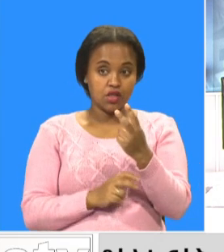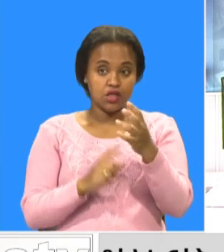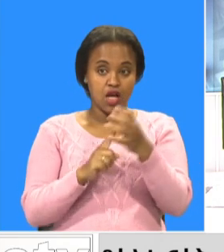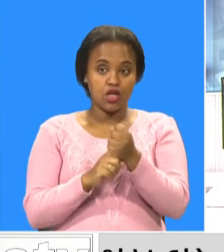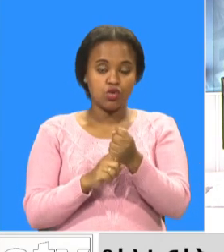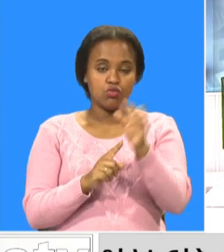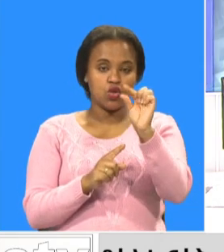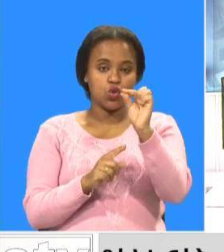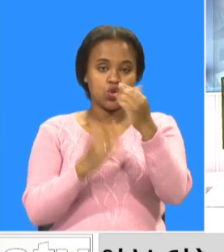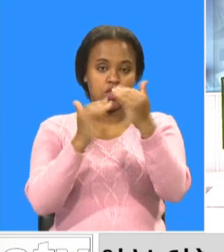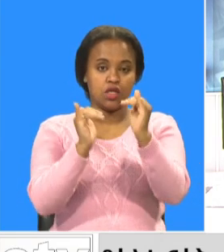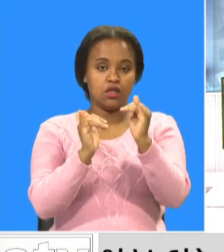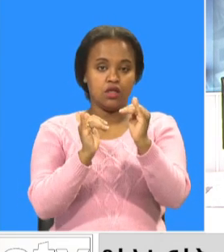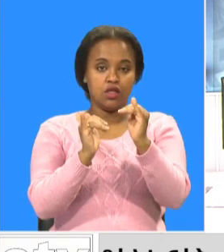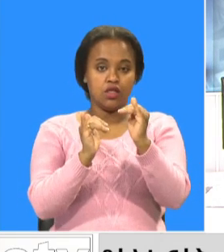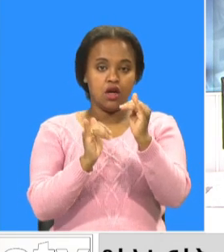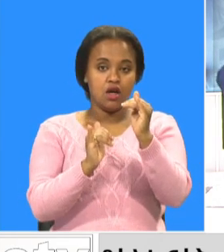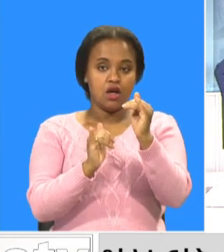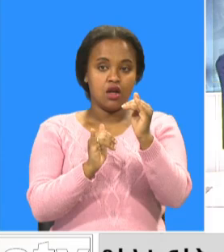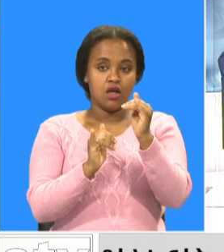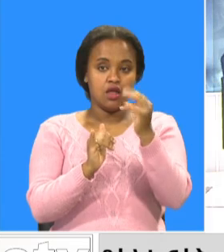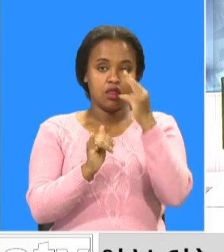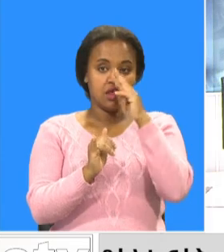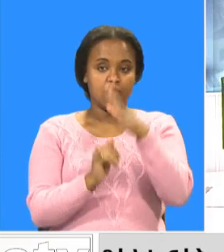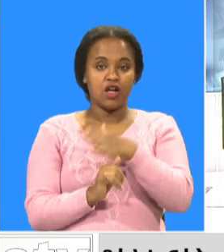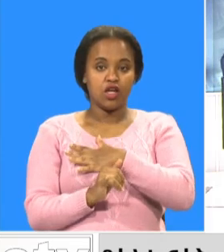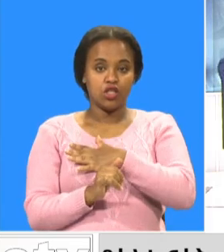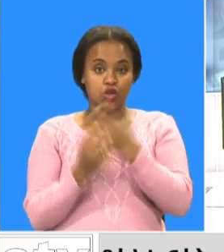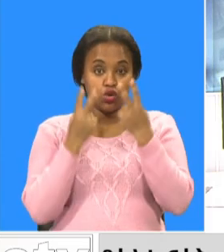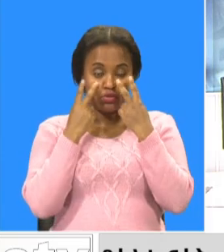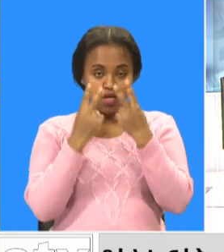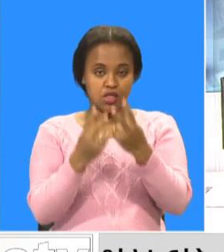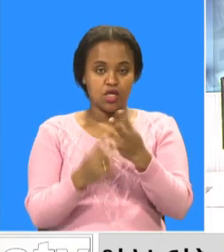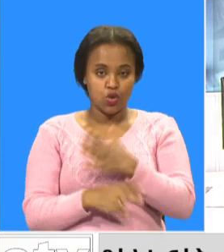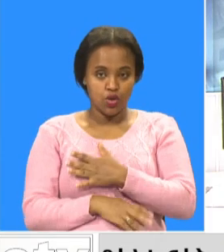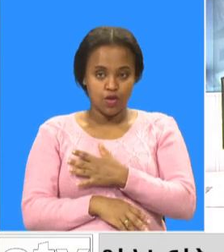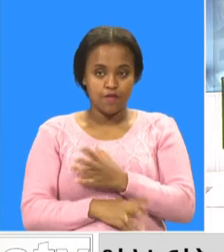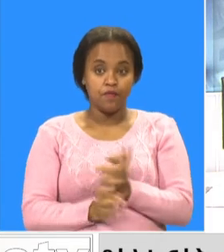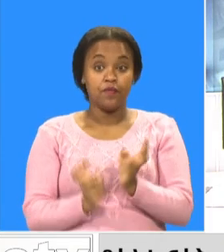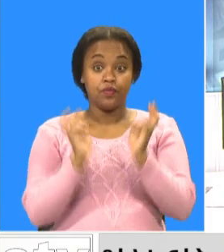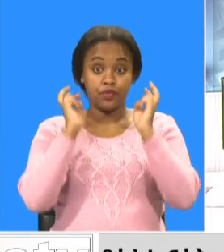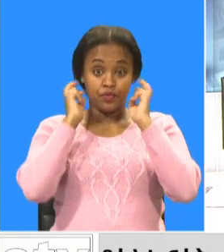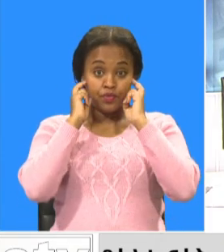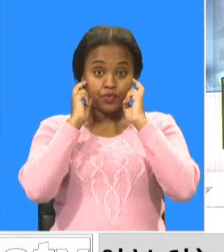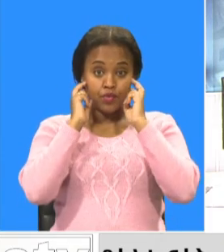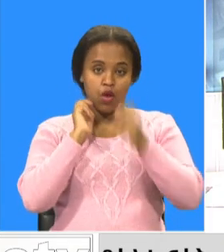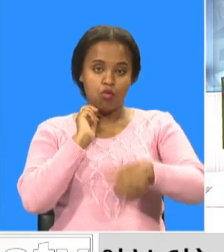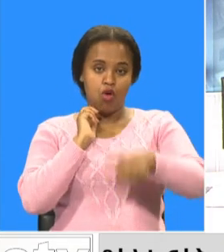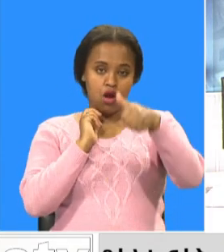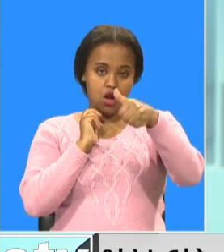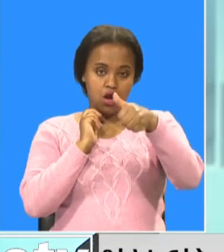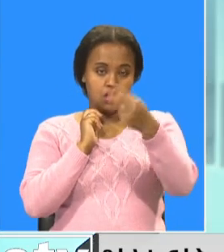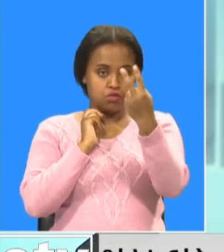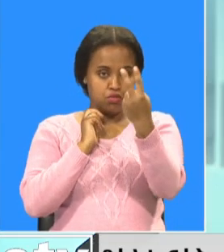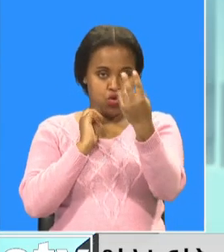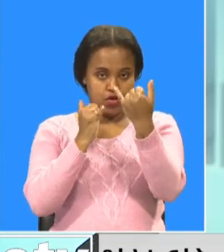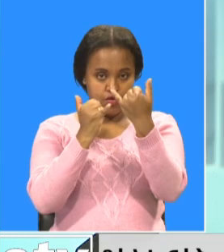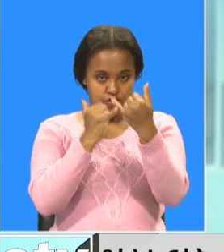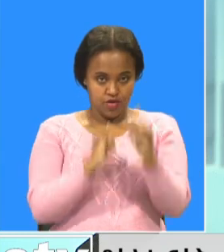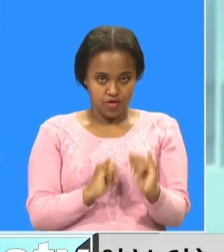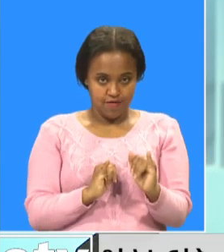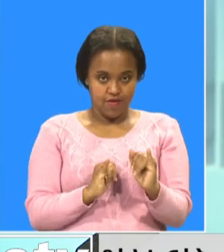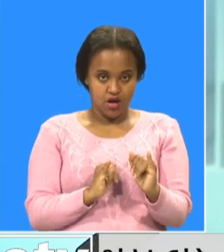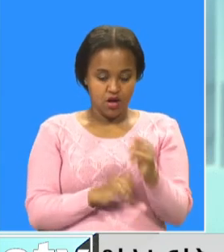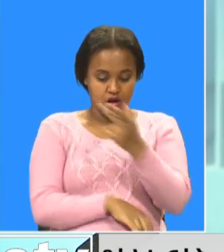ደረጃ ለተመልካቾቻችን እያሳየን አመሰግናለሁ። ማስክ በዋናነት በሁለት ይከፈላል።